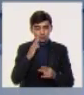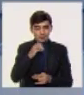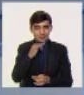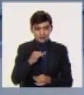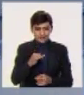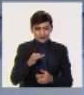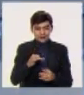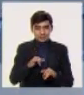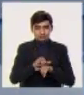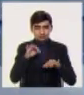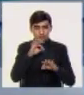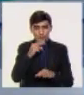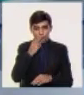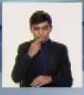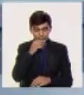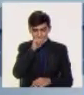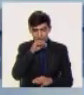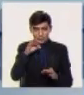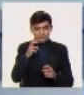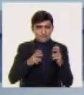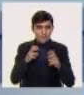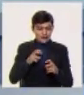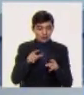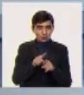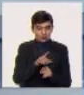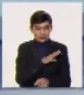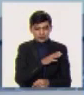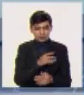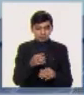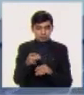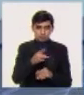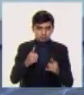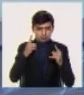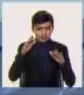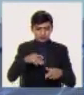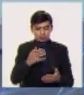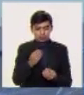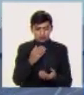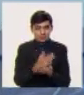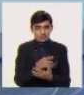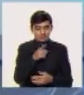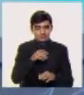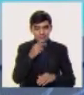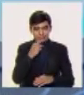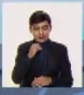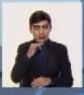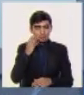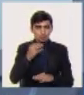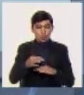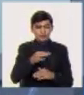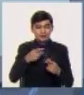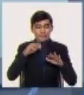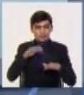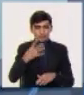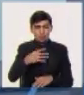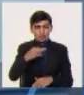Тем временем угроза заражения птичьим гриппом на птицефабриках в крупных регионах до сих пор сохраняется. В частности, в Алматинской области, где